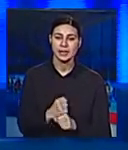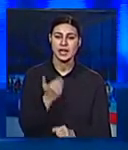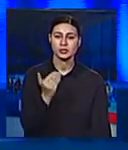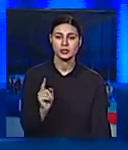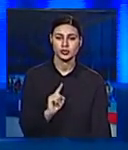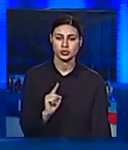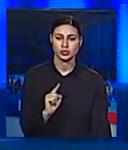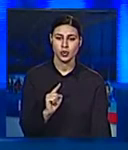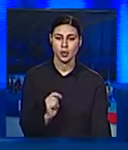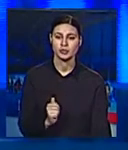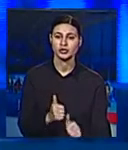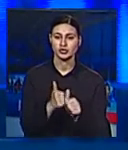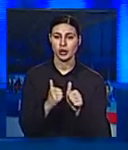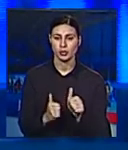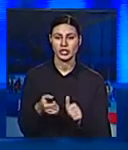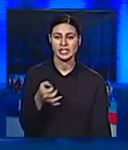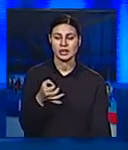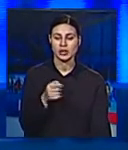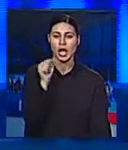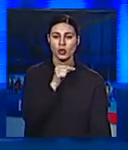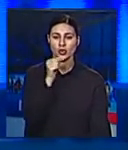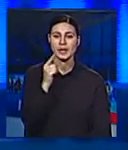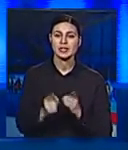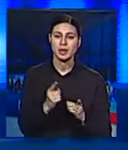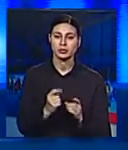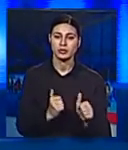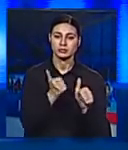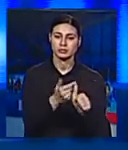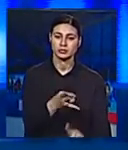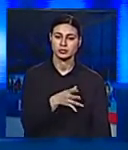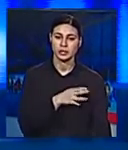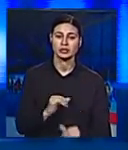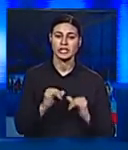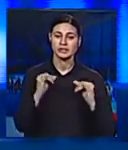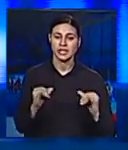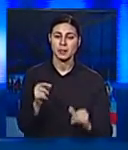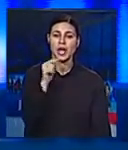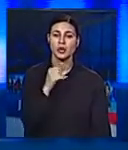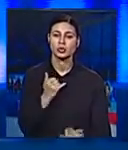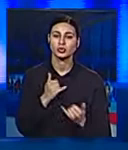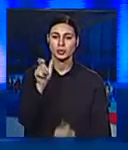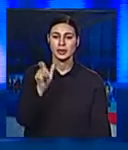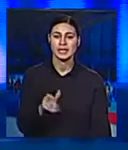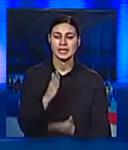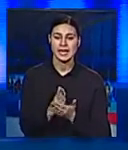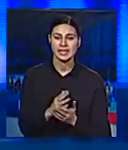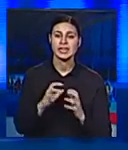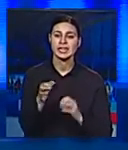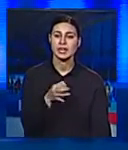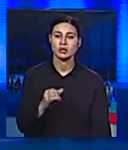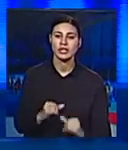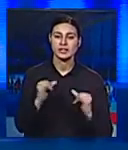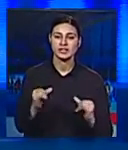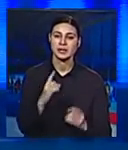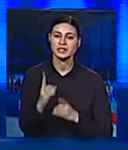საიმისოდ, რომ ჩამორჩენილი რეგიონები ეკონომიკურად და ინფრასტრუქტურულად განვითარდეს. თემაზე ეკონომისტი სტუმარია რეგიონალური განვითარებისა და ინფრასტრუქტურის